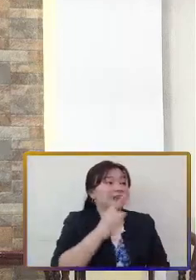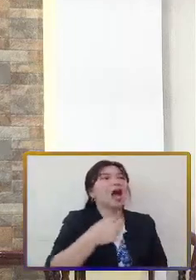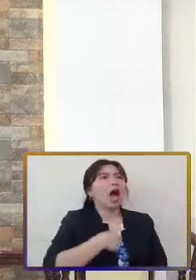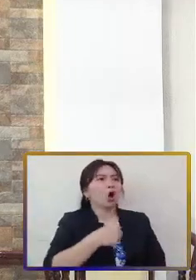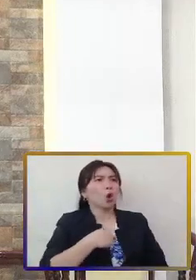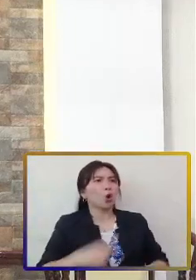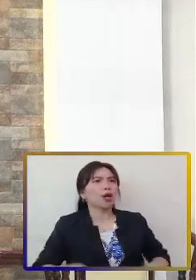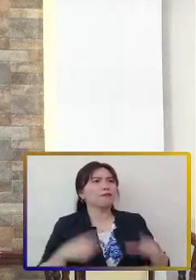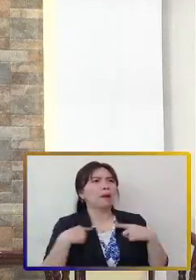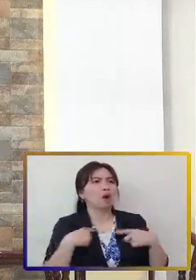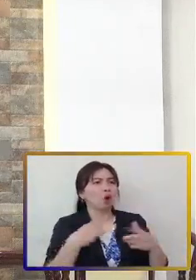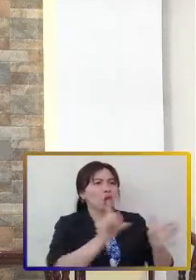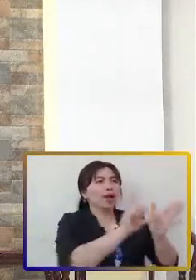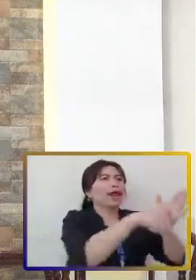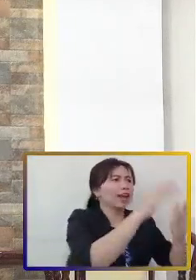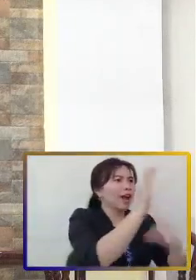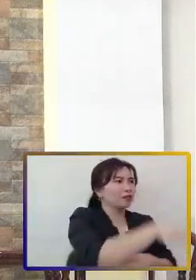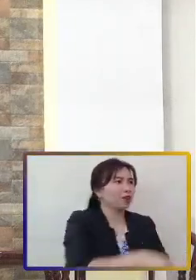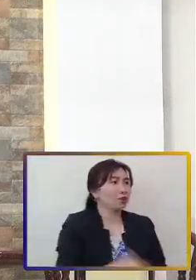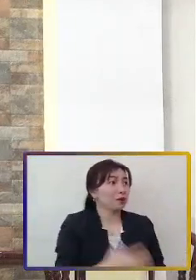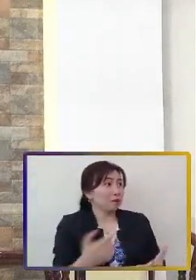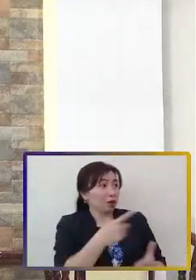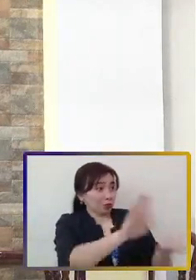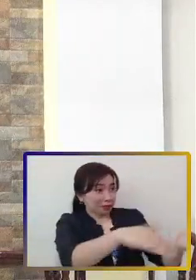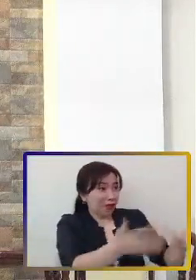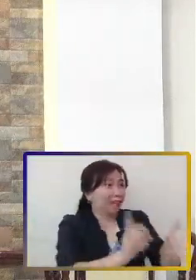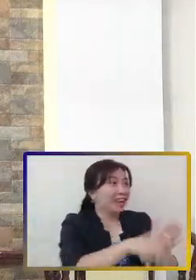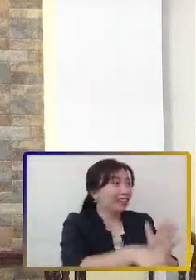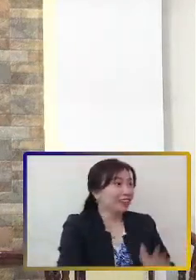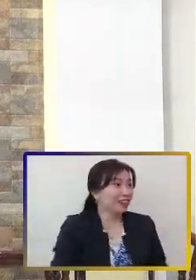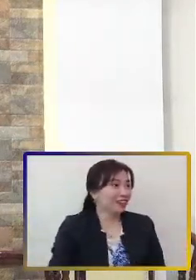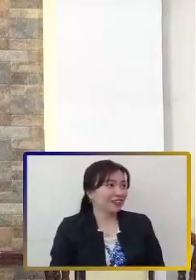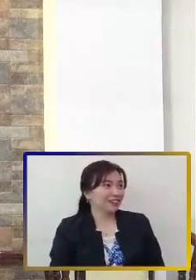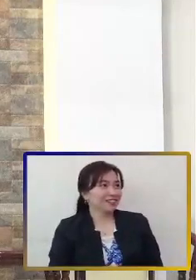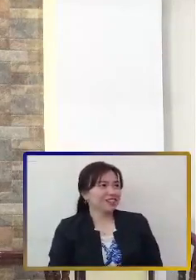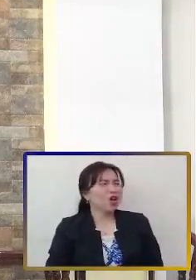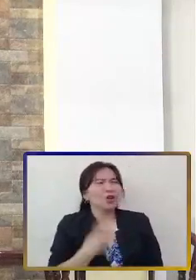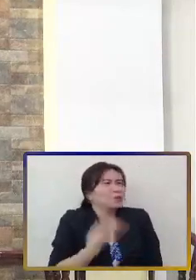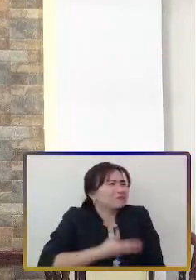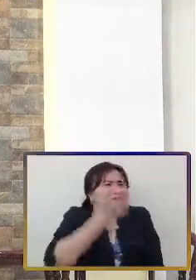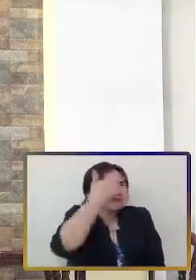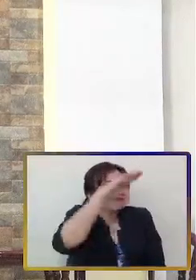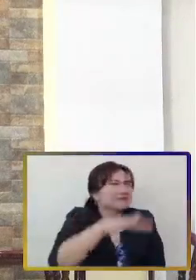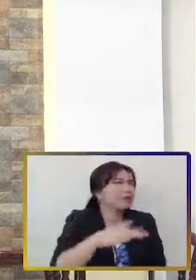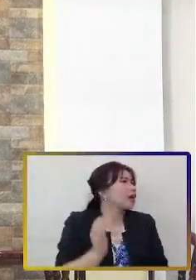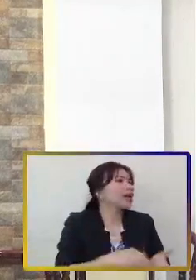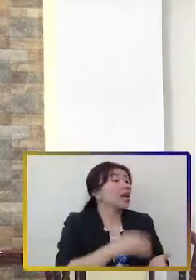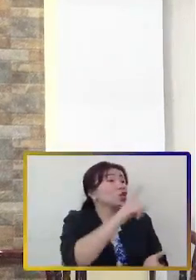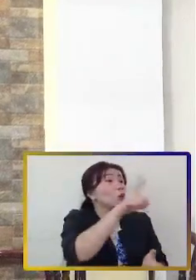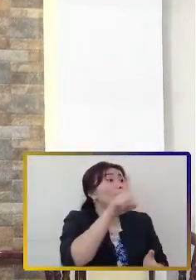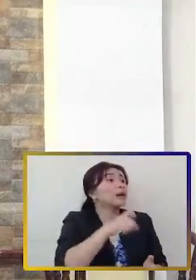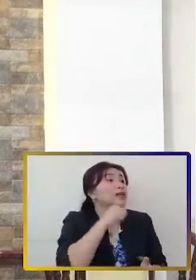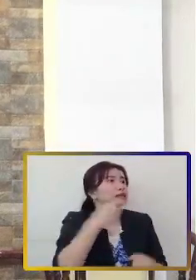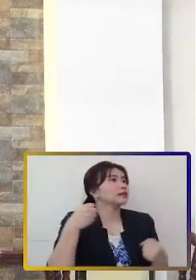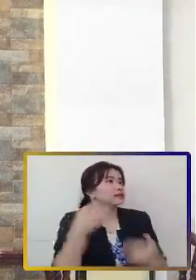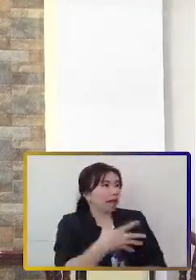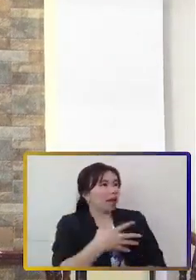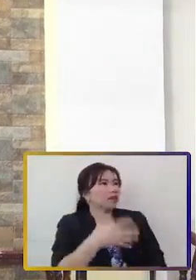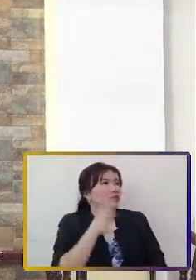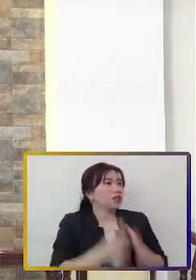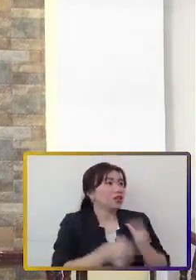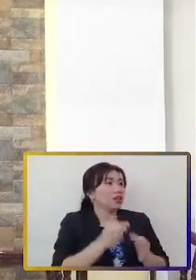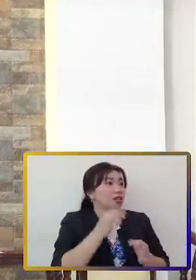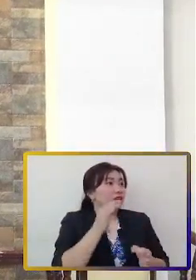Uy sir Hwag ka namang ganyan Hindi niyo kailangang katakutan yan kung sigurado ang dulo